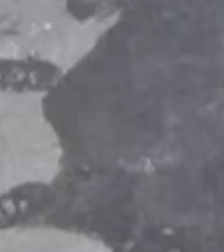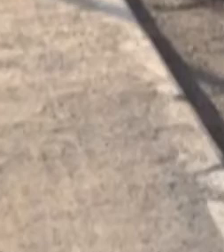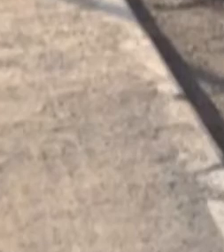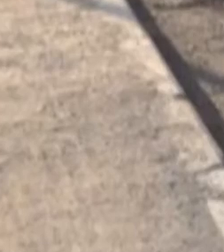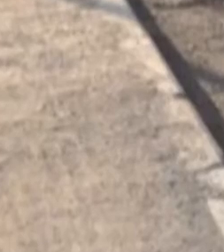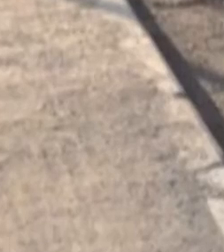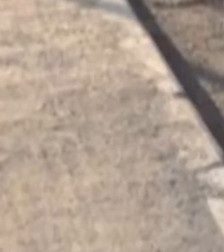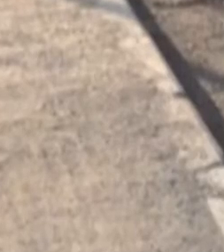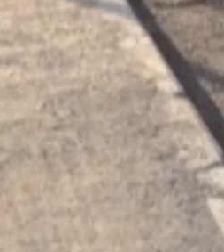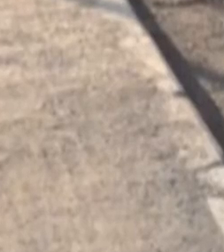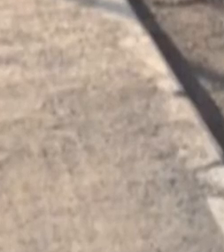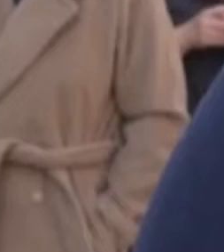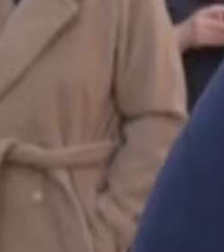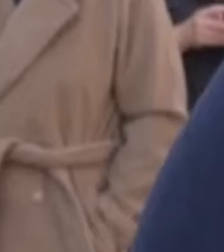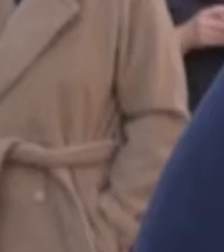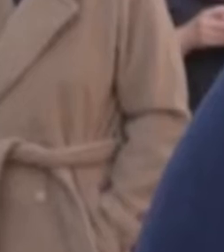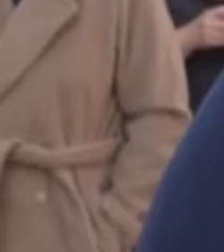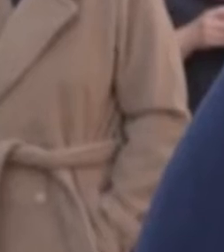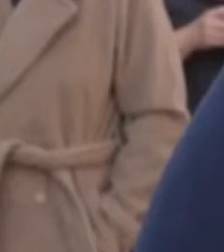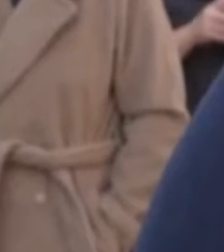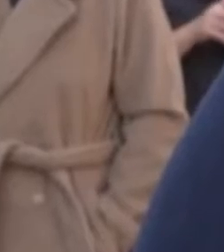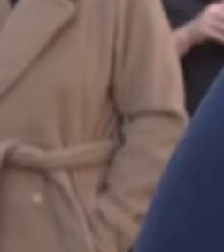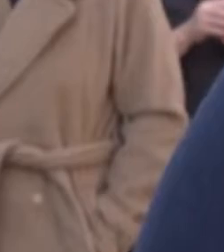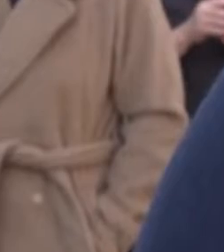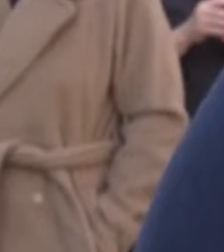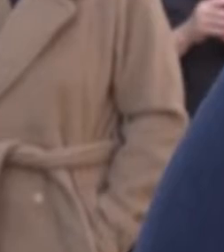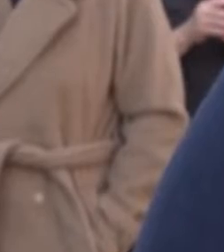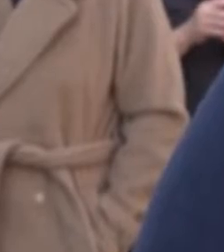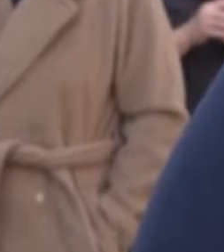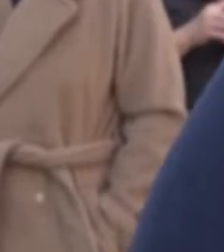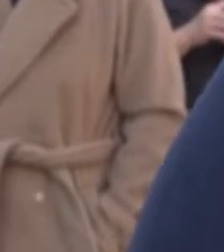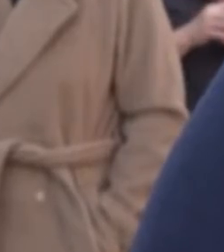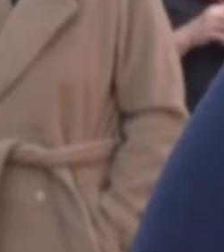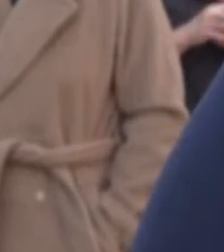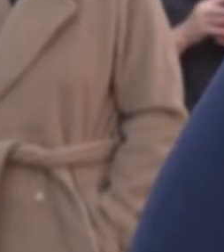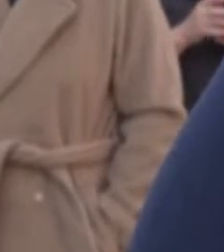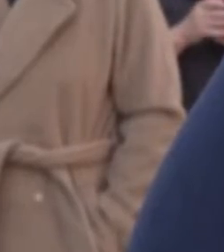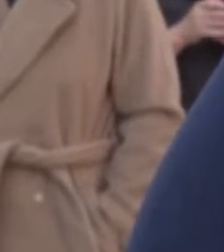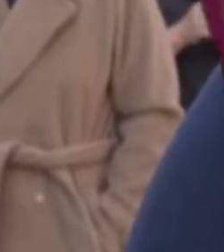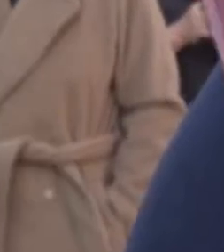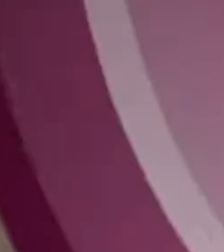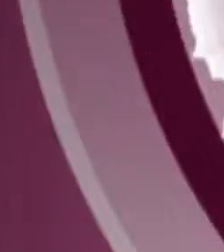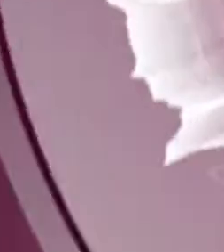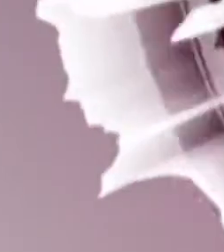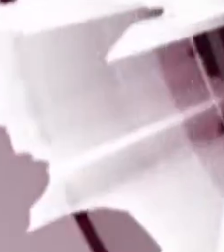Кто ответит за неудобства? Мы долго стояли в очереди за жильем. Воды уже нет примерно